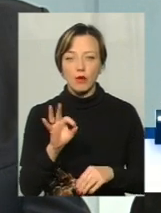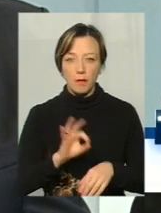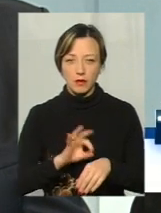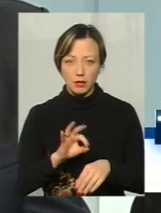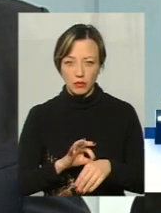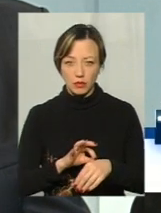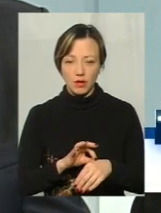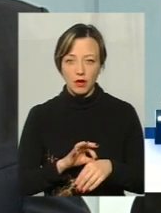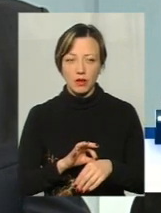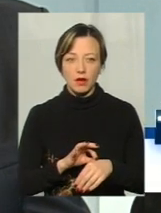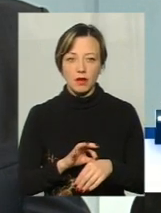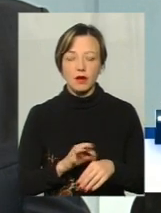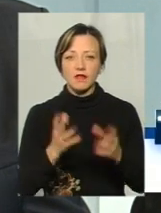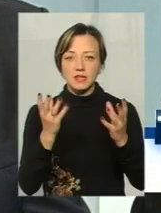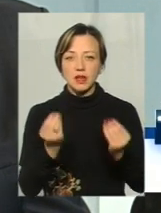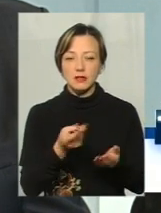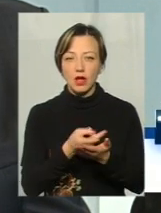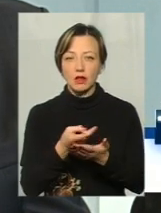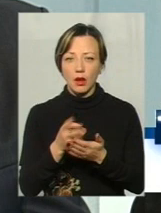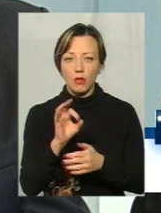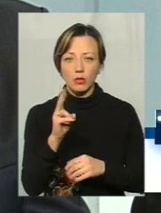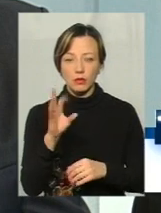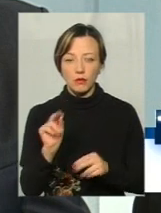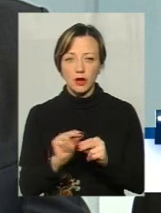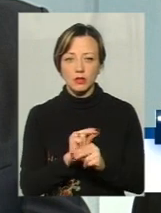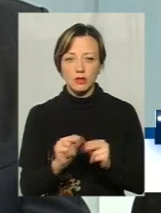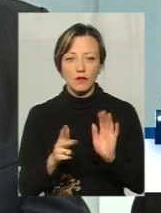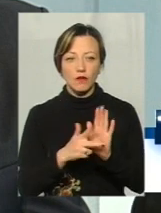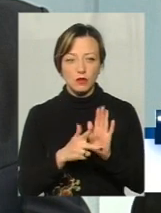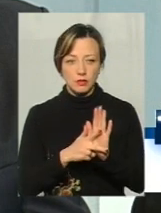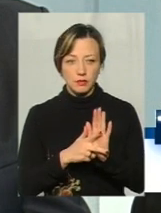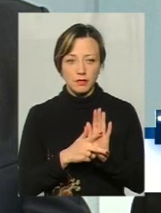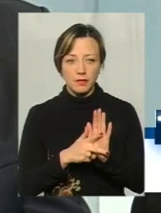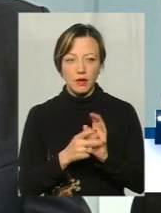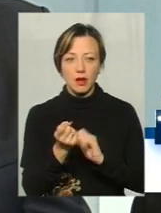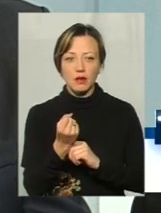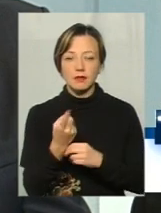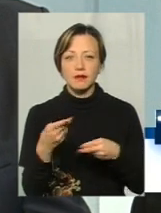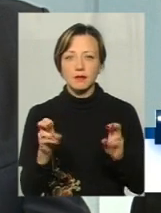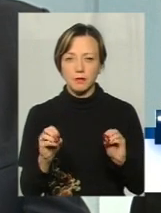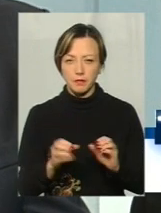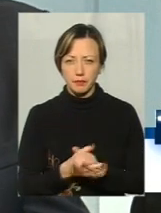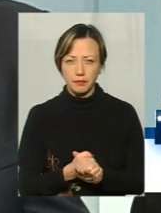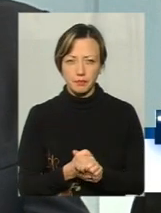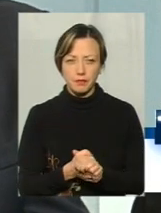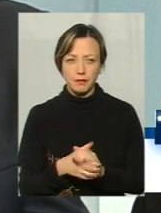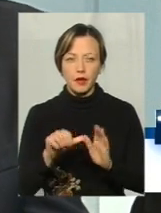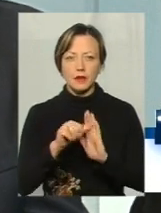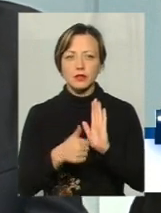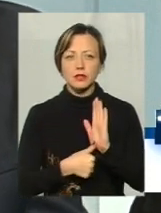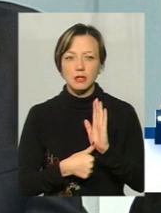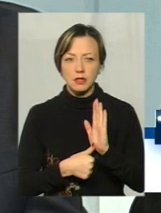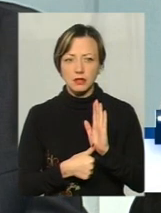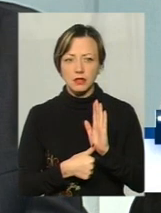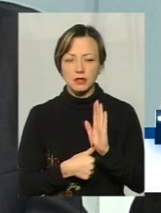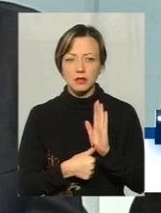стационаре, в онкодиспансере пролечили всего 8. 11 где? Це за 16-й